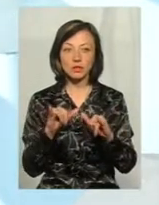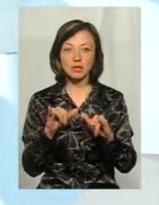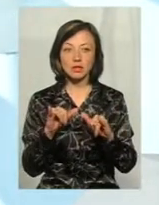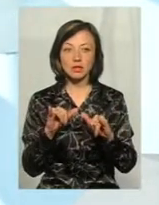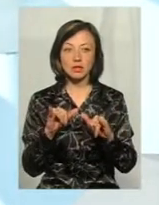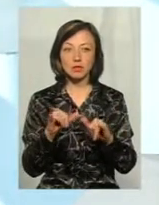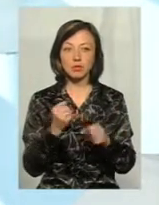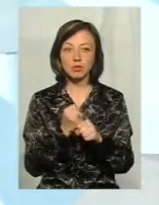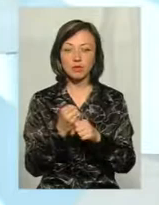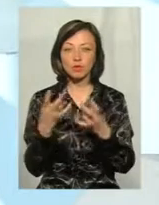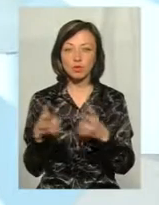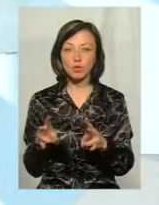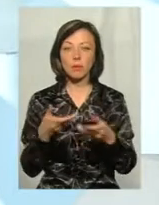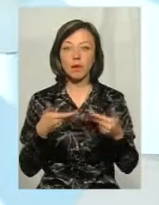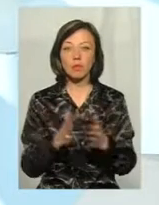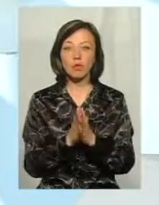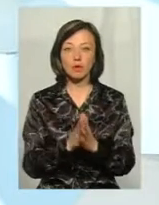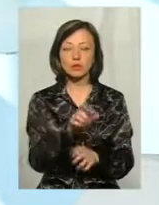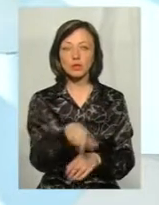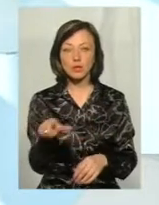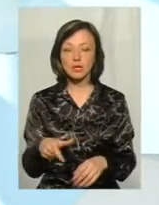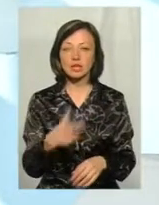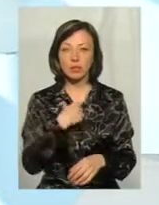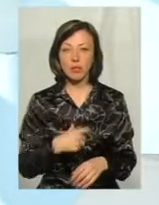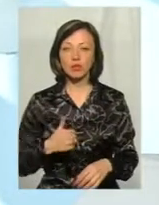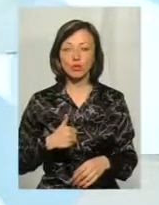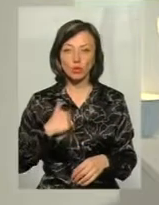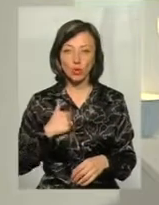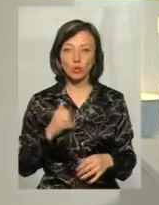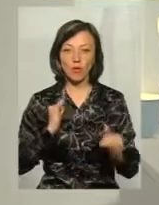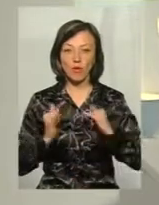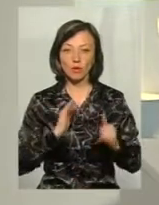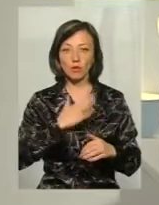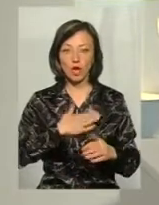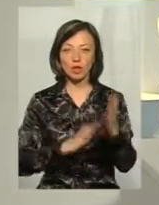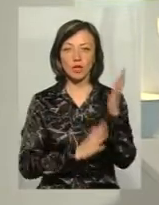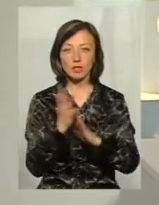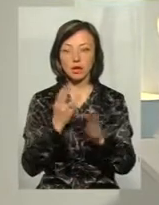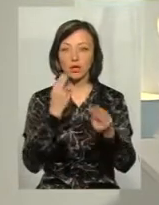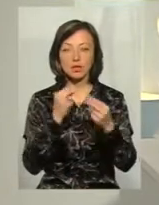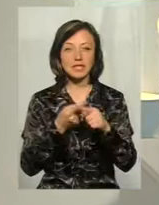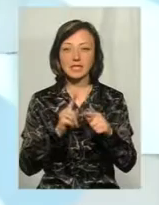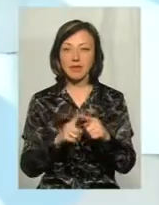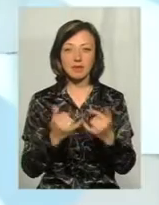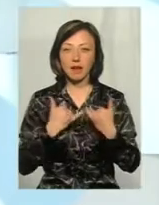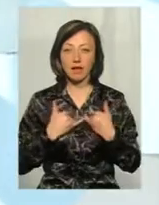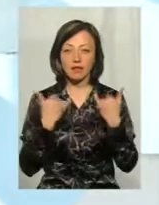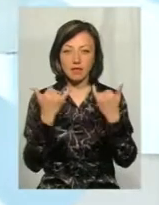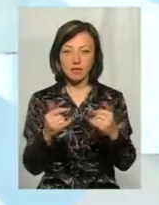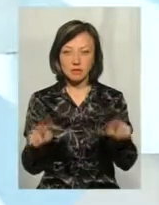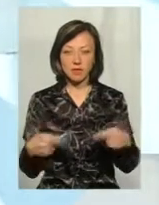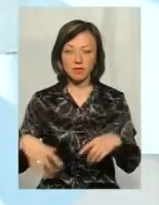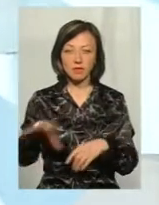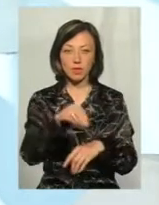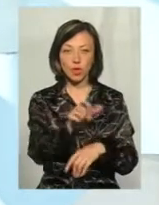значить, цю шкоду. От. Тому ми просимо людей себе достойно вести, значить, в наших лісах. От. Тому що ми, це не для нас, це створено, значить, для